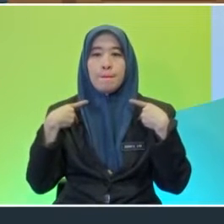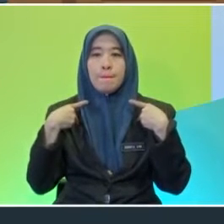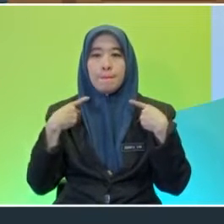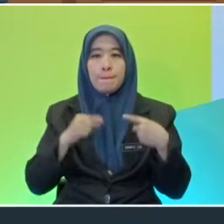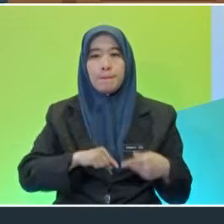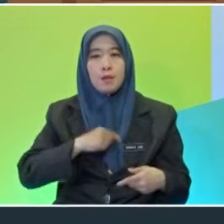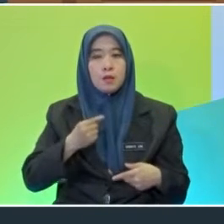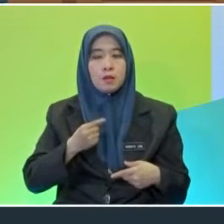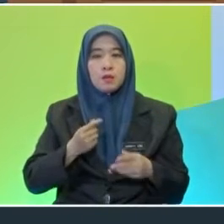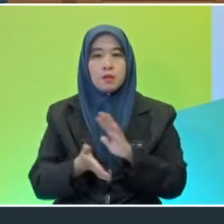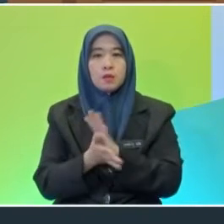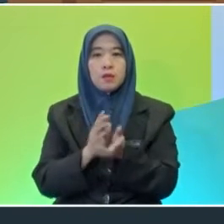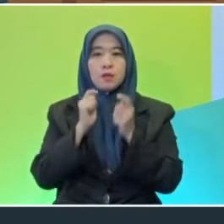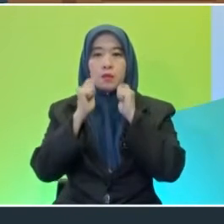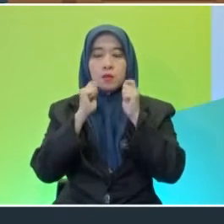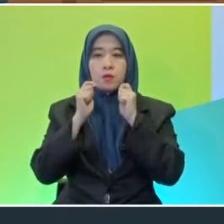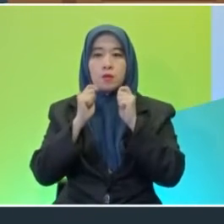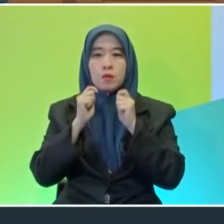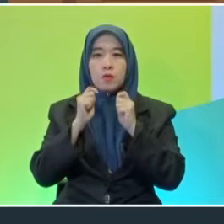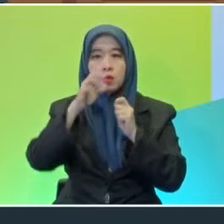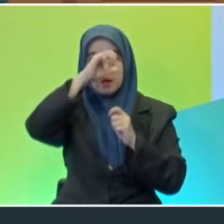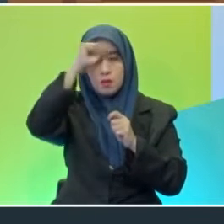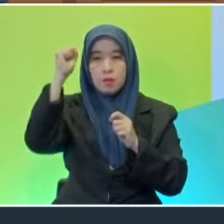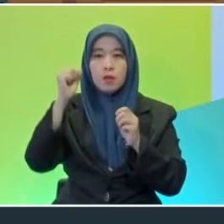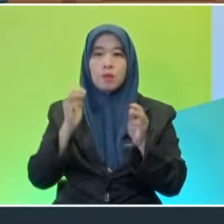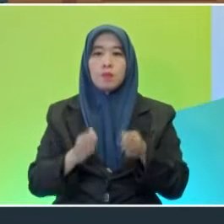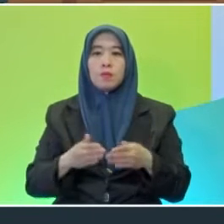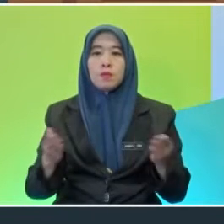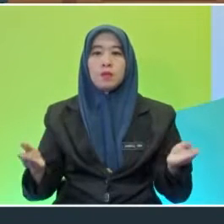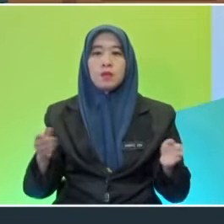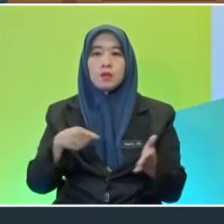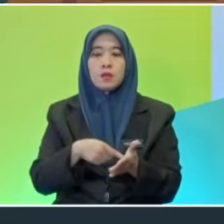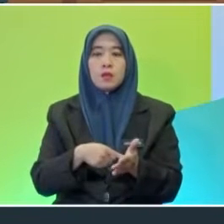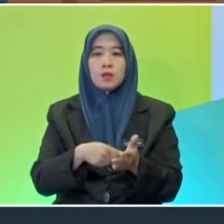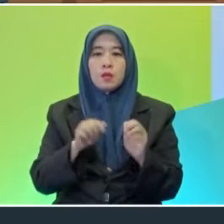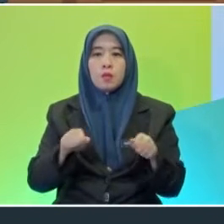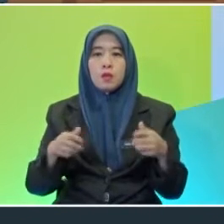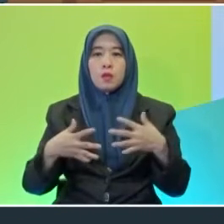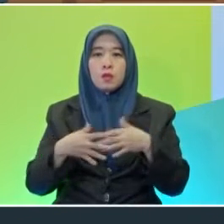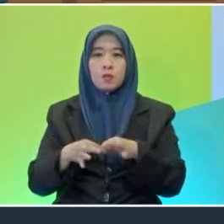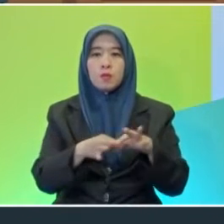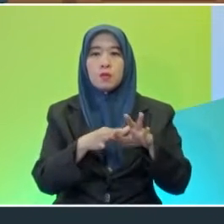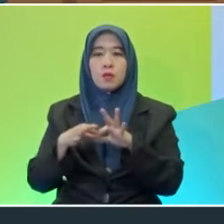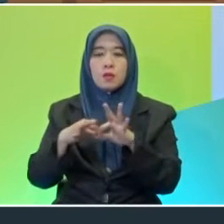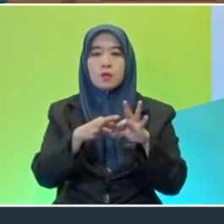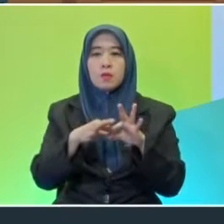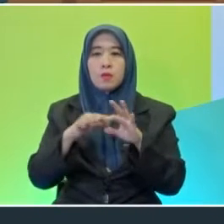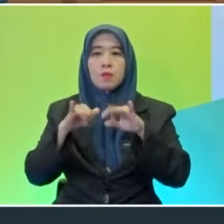ini boleh menyatukan masyarakat dari banyak wilayah yang ada di dunia ini